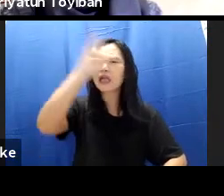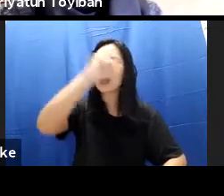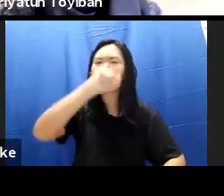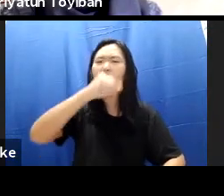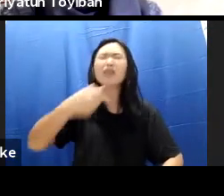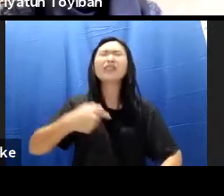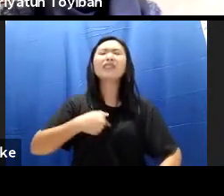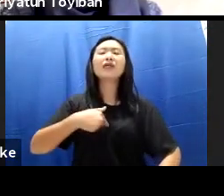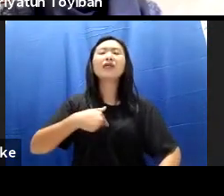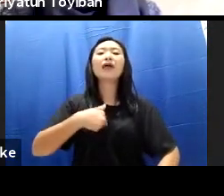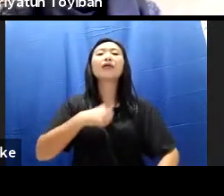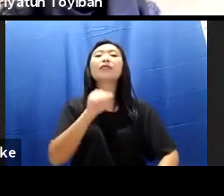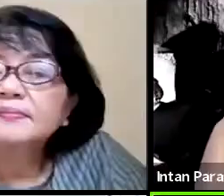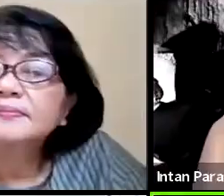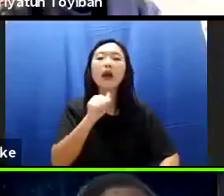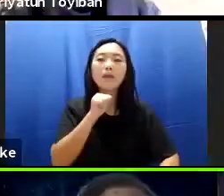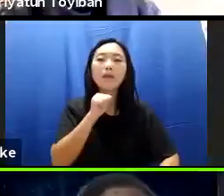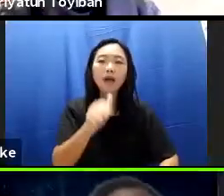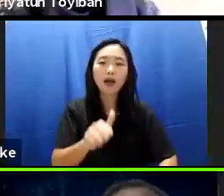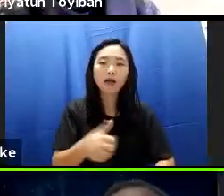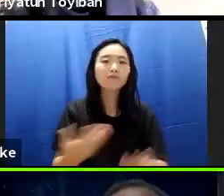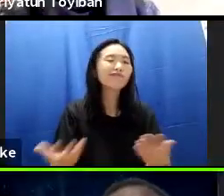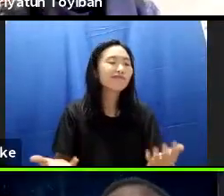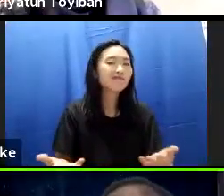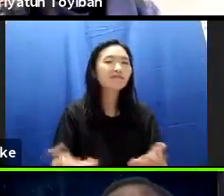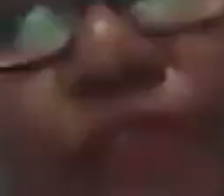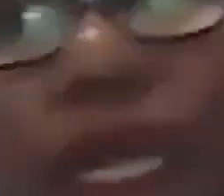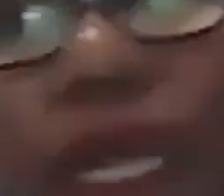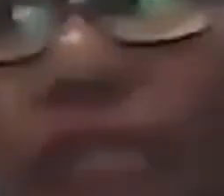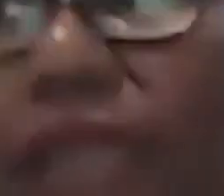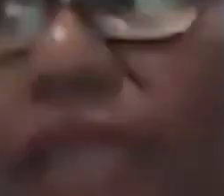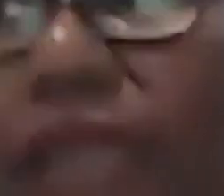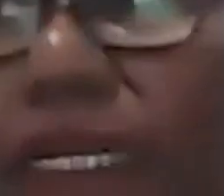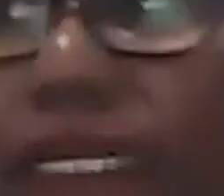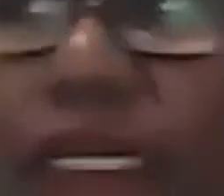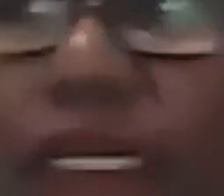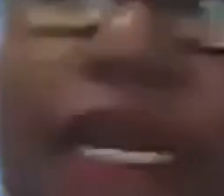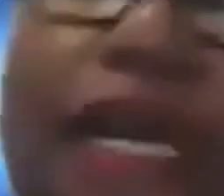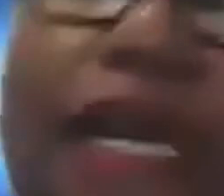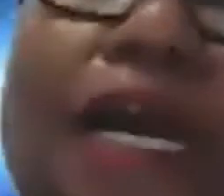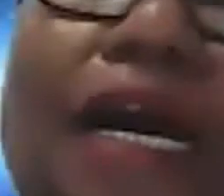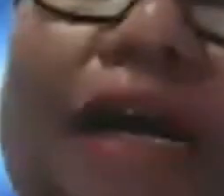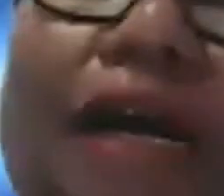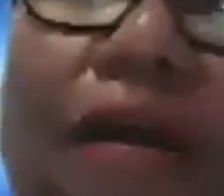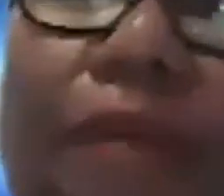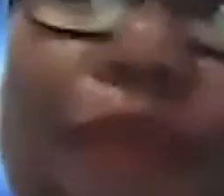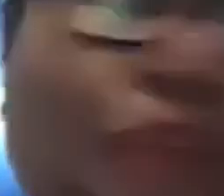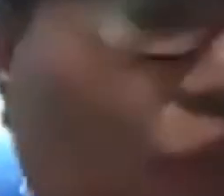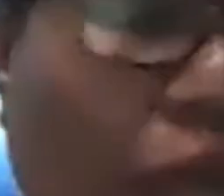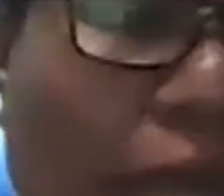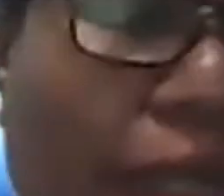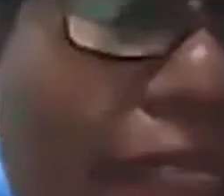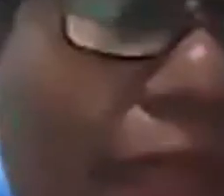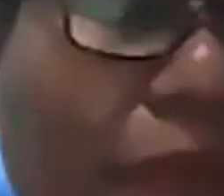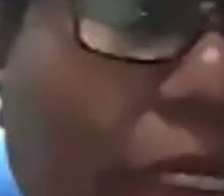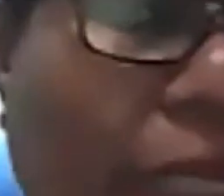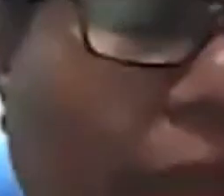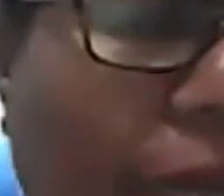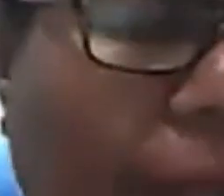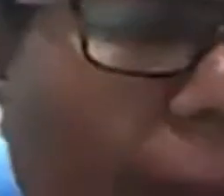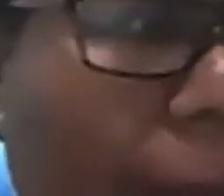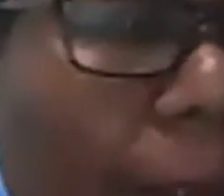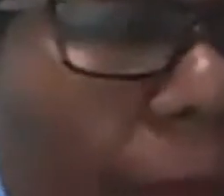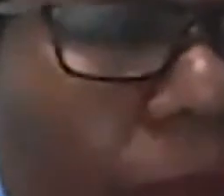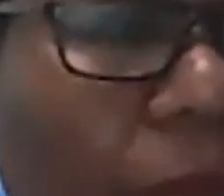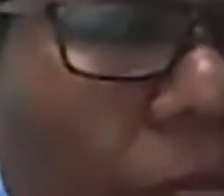yang kemudian berbeda dengan kebanyakan mahasiswa agribisnis waktu itu yang memilih usaha tani, penyuluhan, dan saya memilih